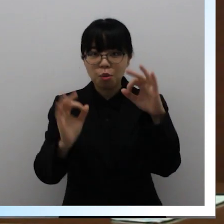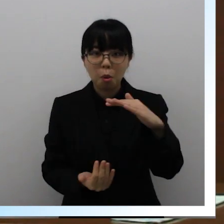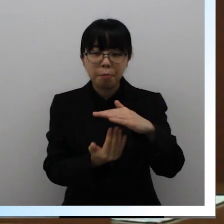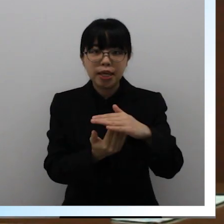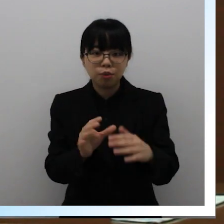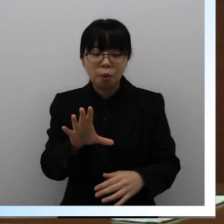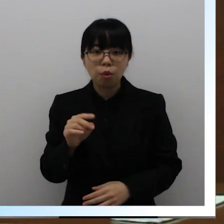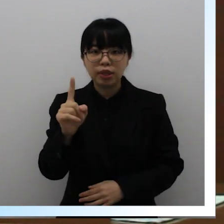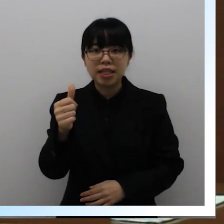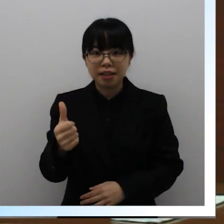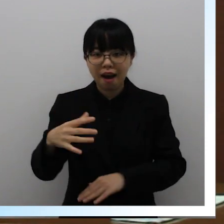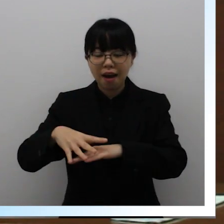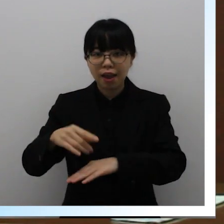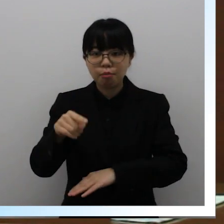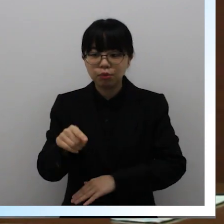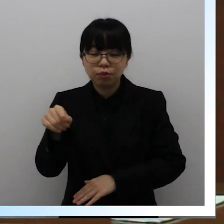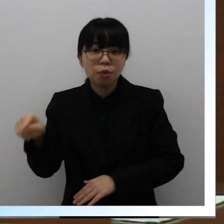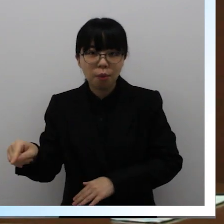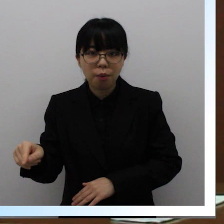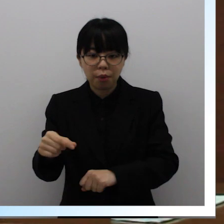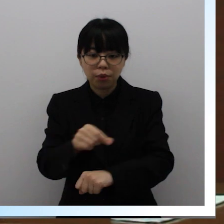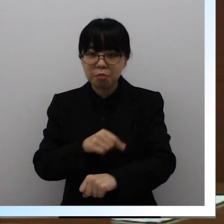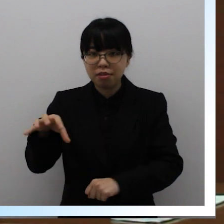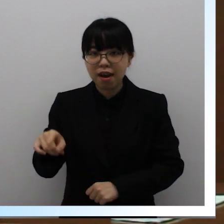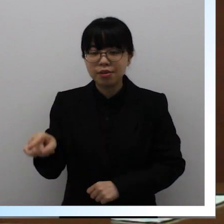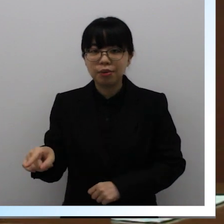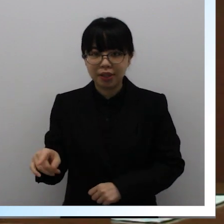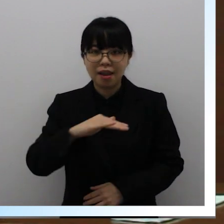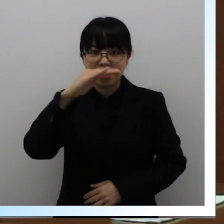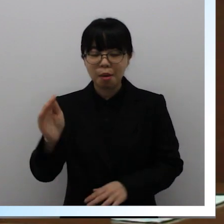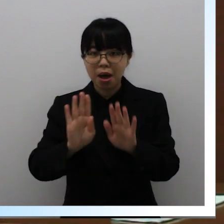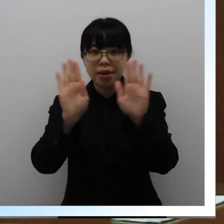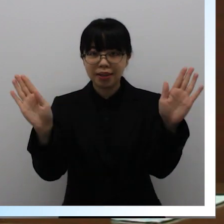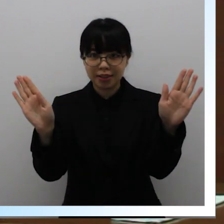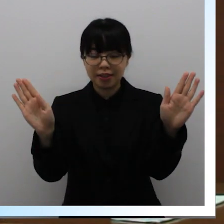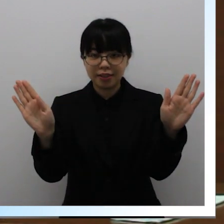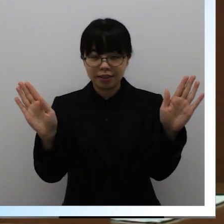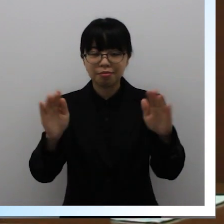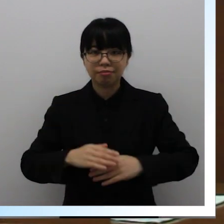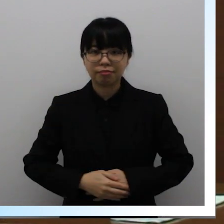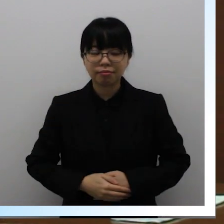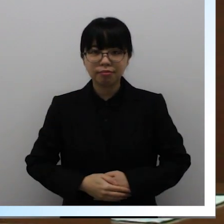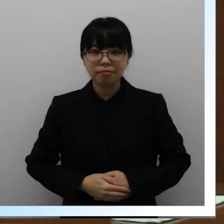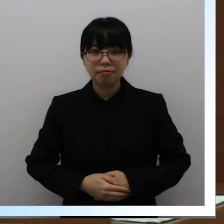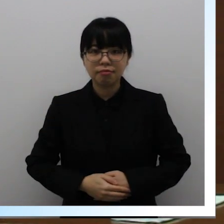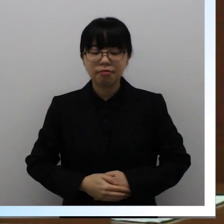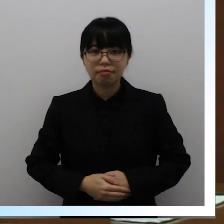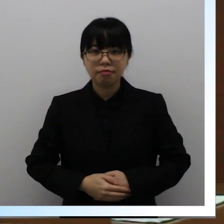日田キャンプフィールド横の特設会場におきまして山開きが開催されます。当日